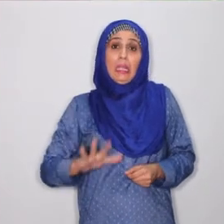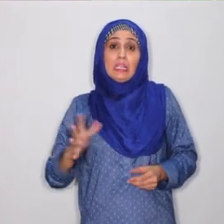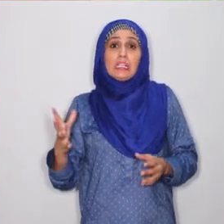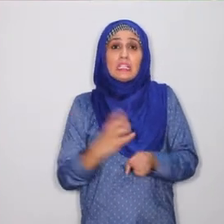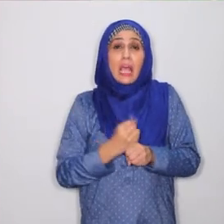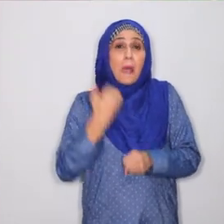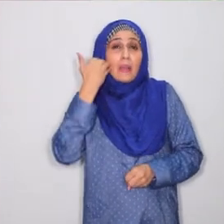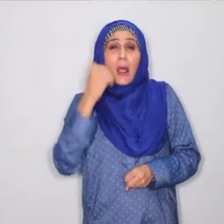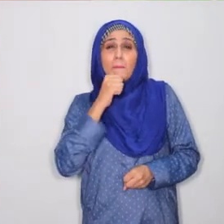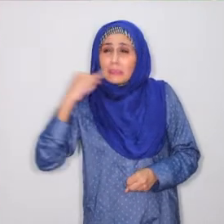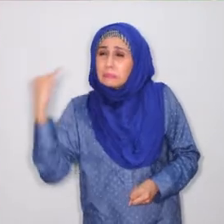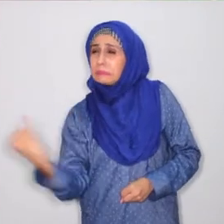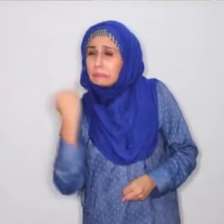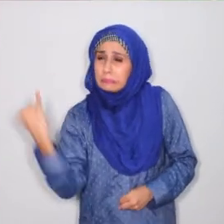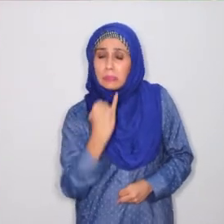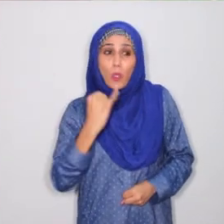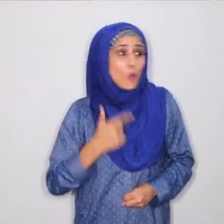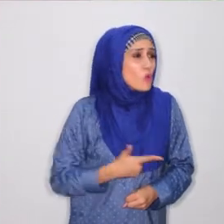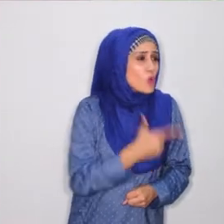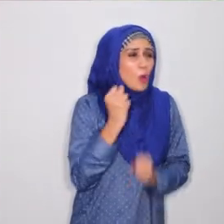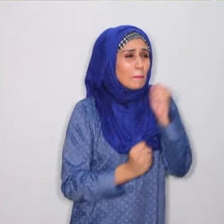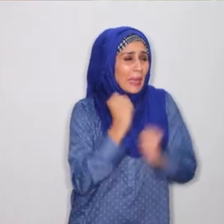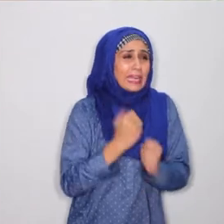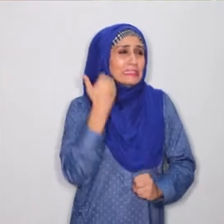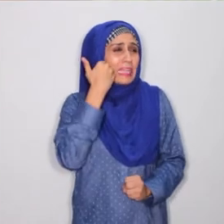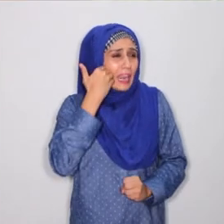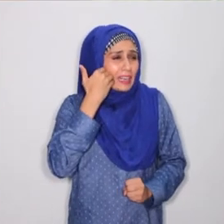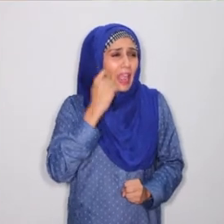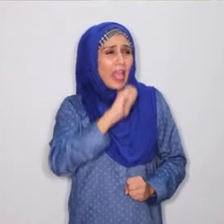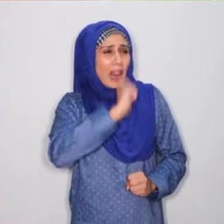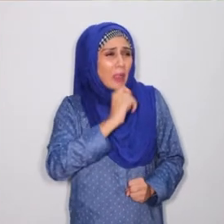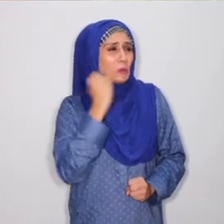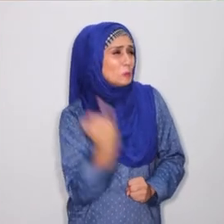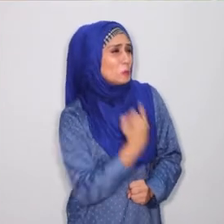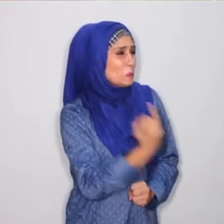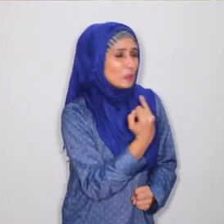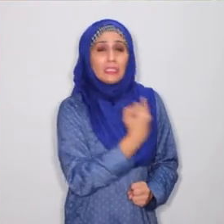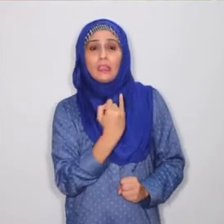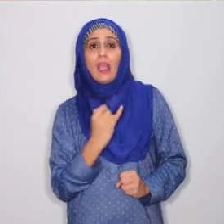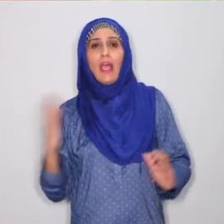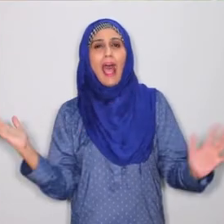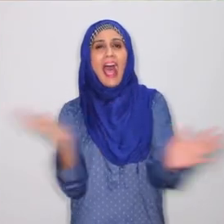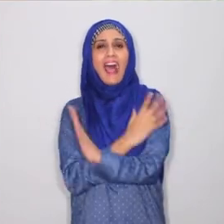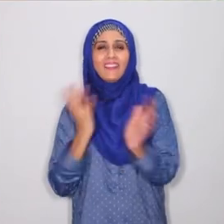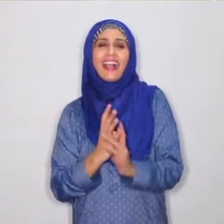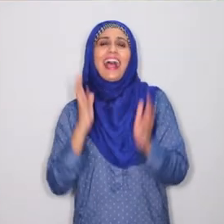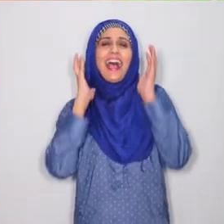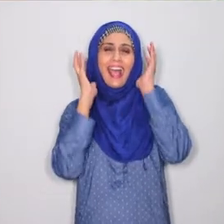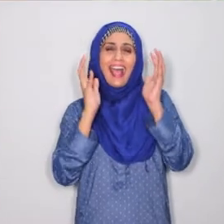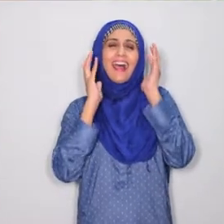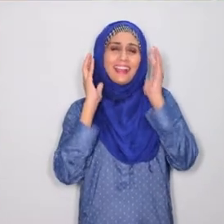उडता कोई कि फिल्म के लिए तरस रहा था हवा ने हंसते हुए कहा